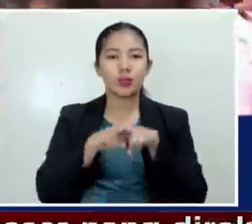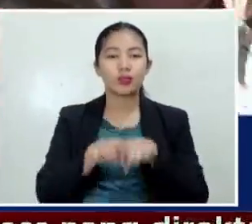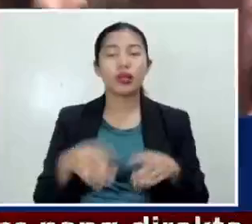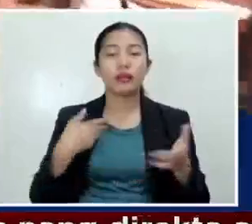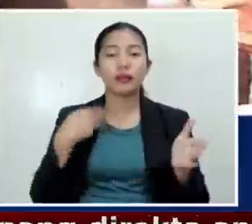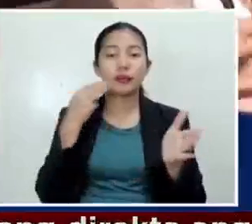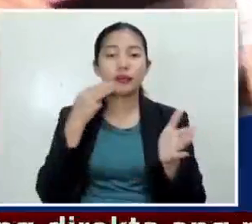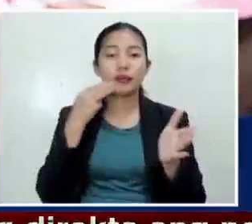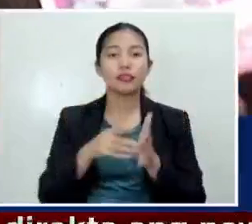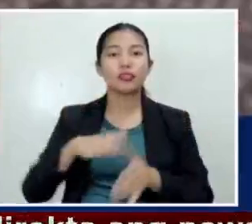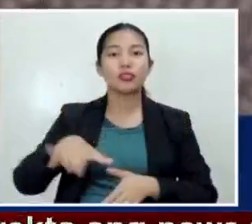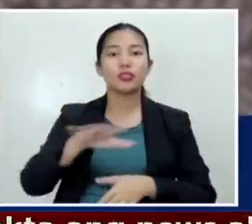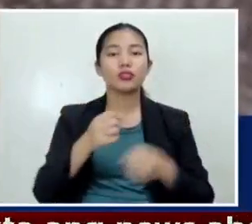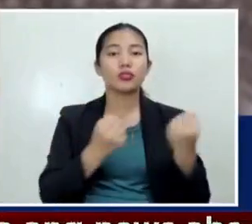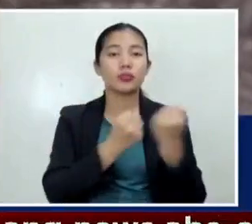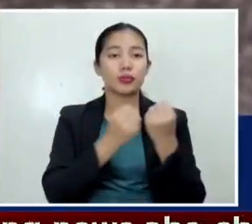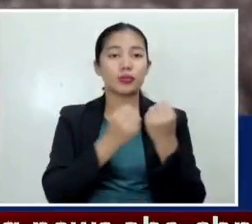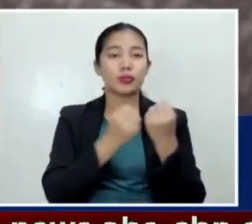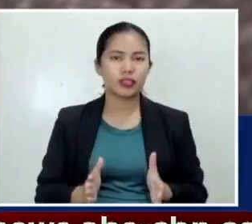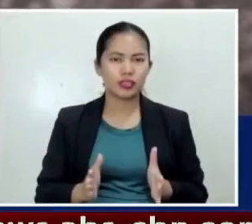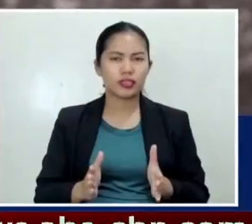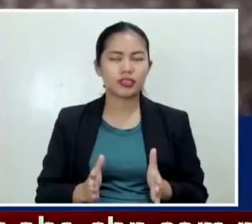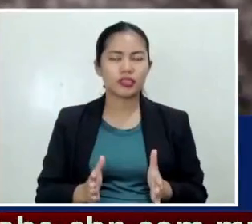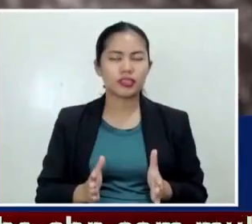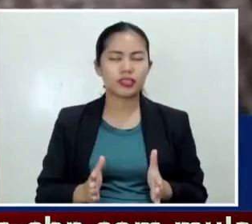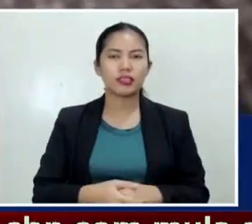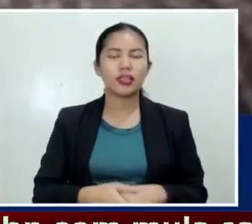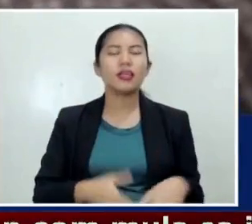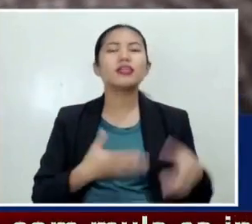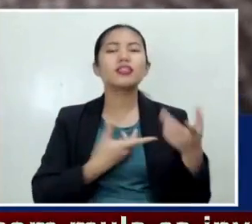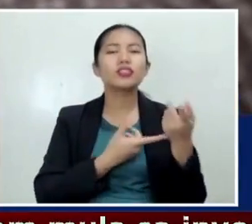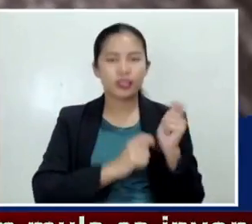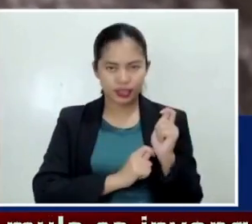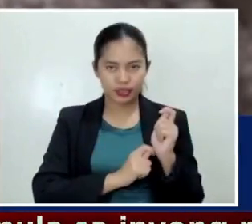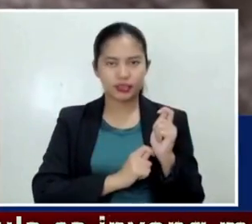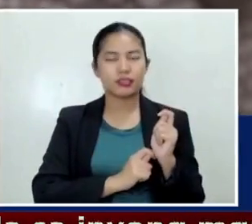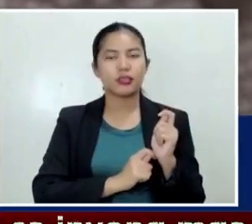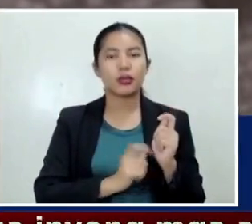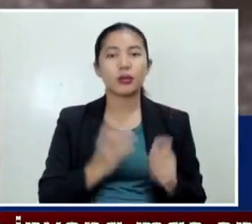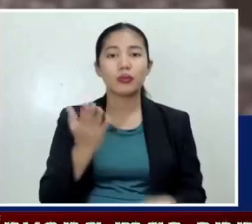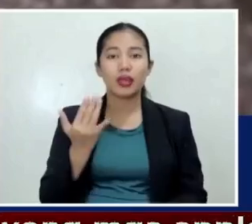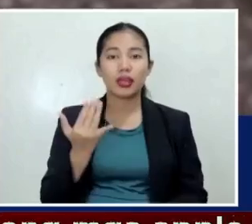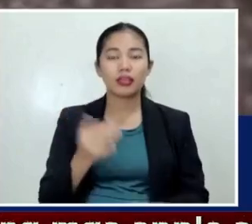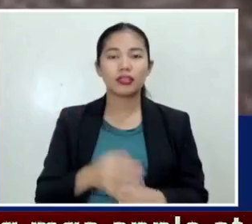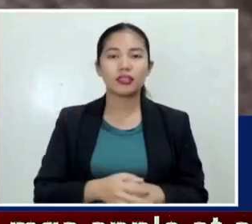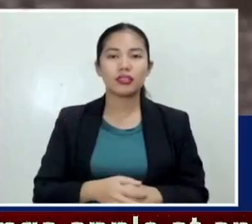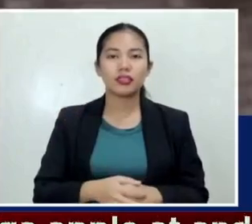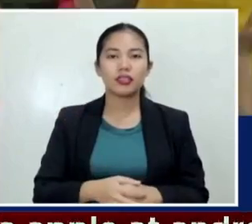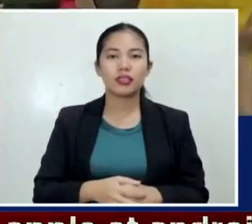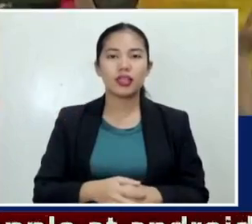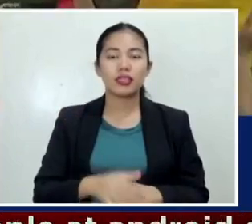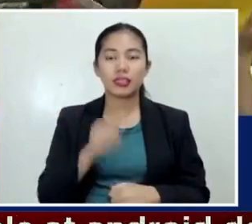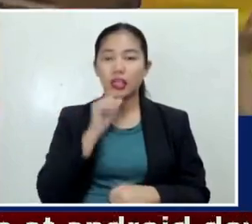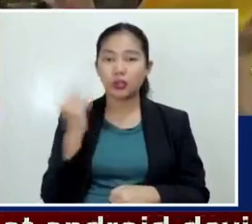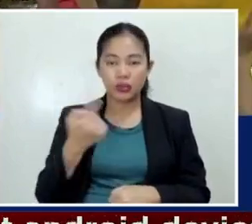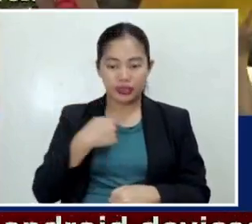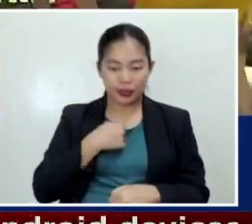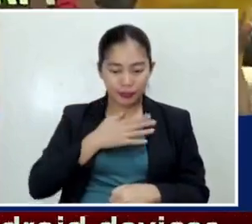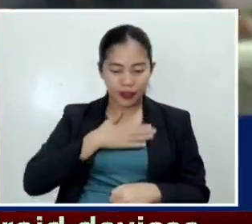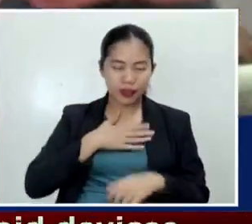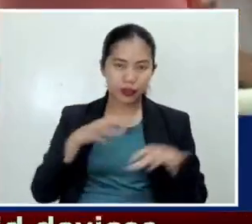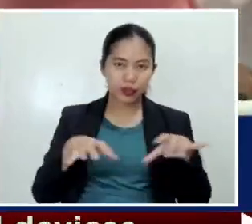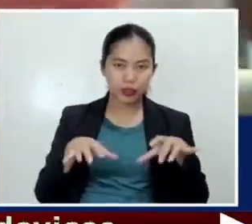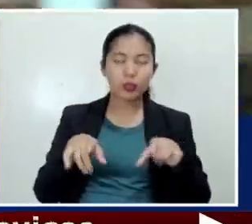supporters. Magtiwala lang. Magtiwala lang kasi hindi lang naman ako nung nagsipag, sila din. Hindi